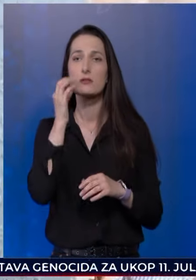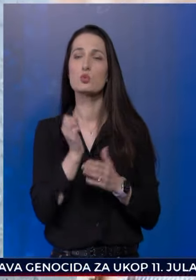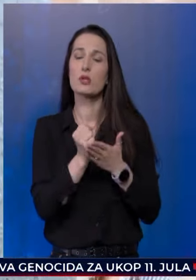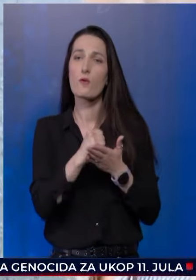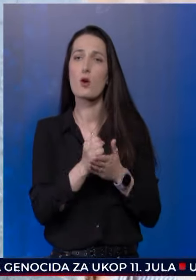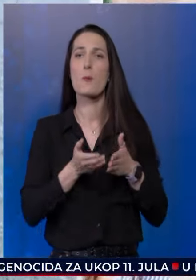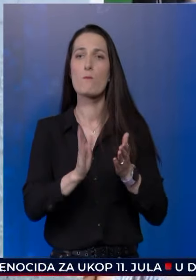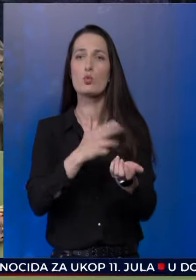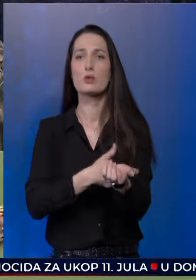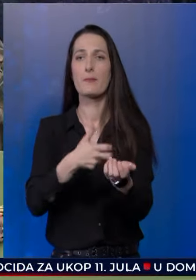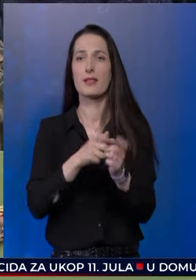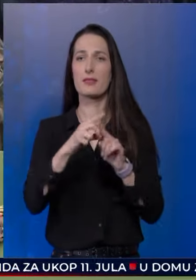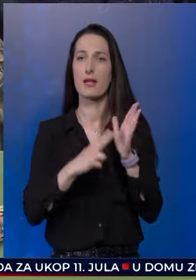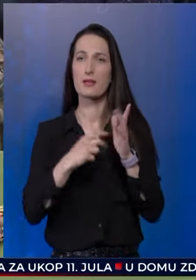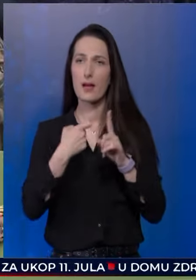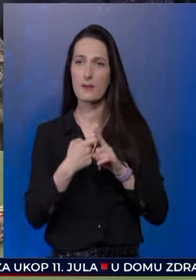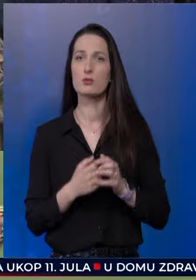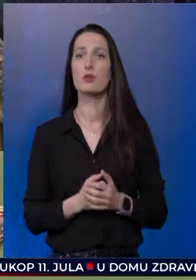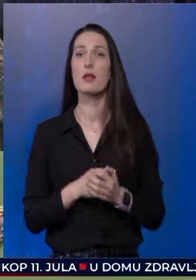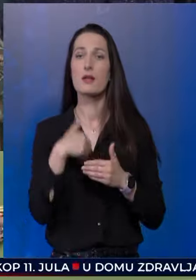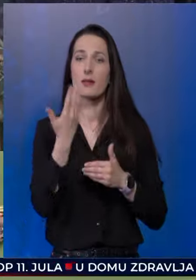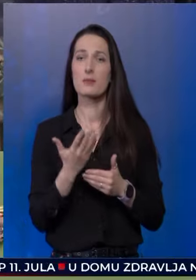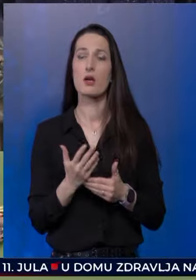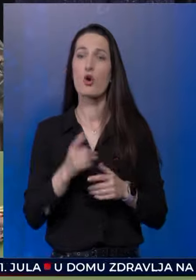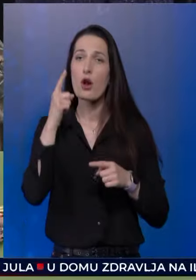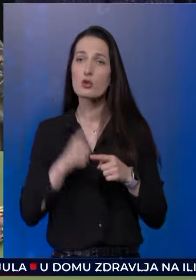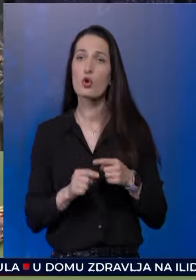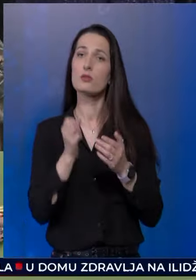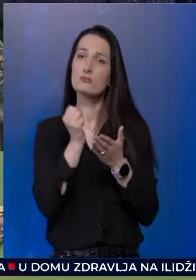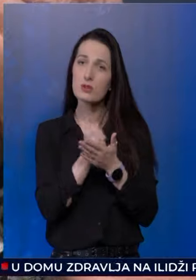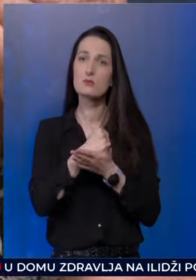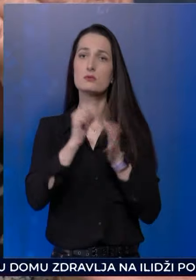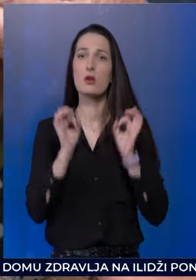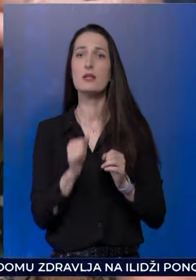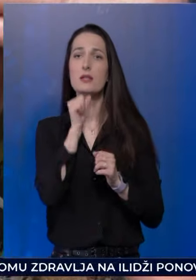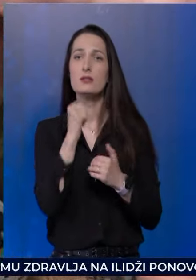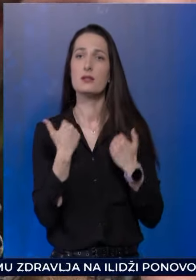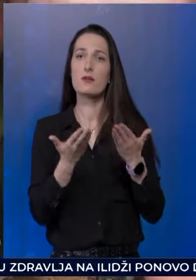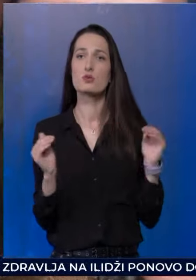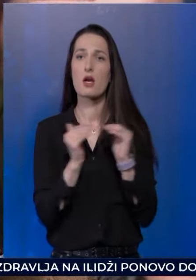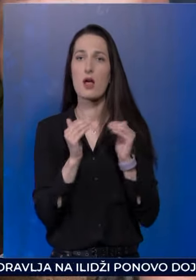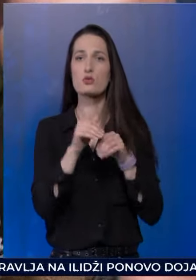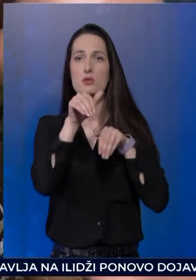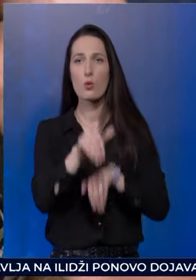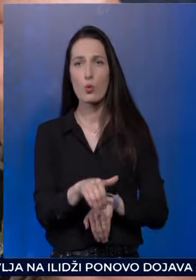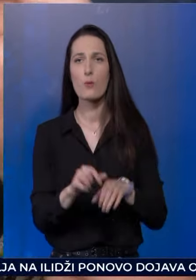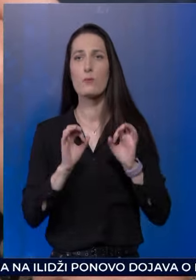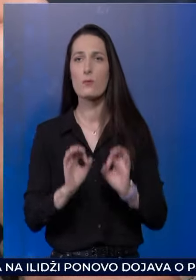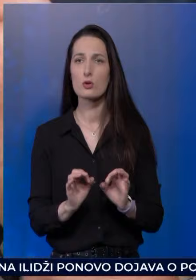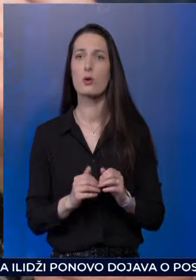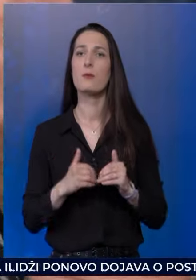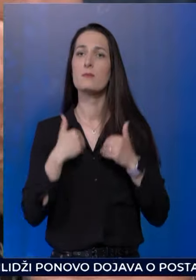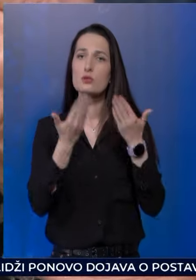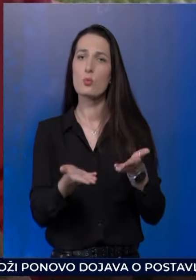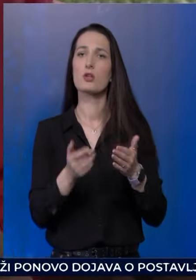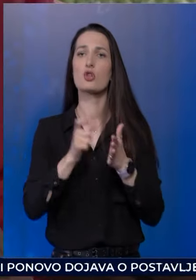su identifikovane putem DNK metode da bi konačnoj identifikaciji, ali i davanju saglasnosti za ukop,